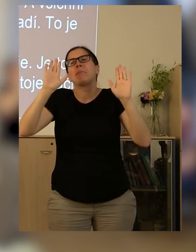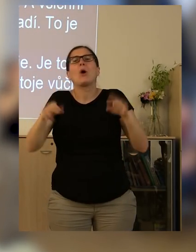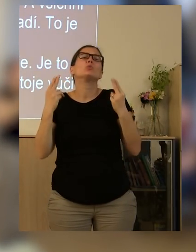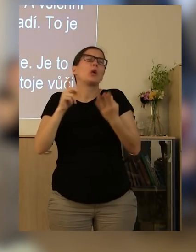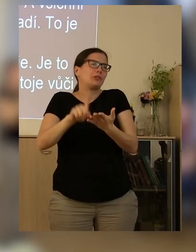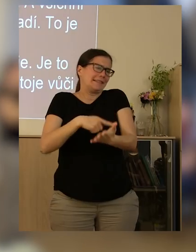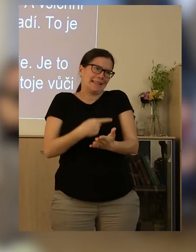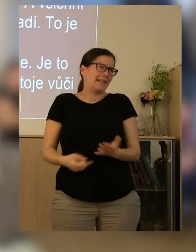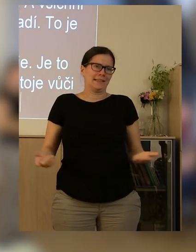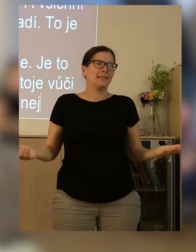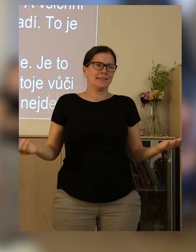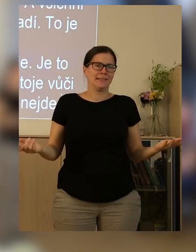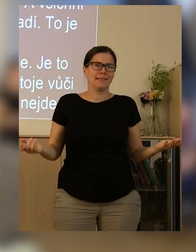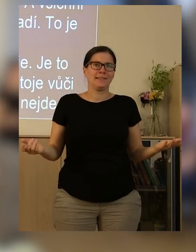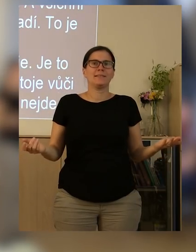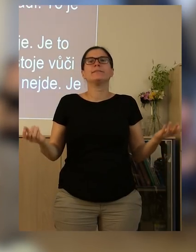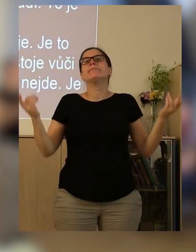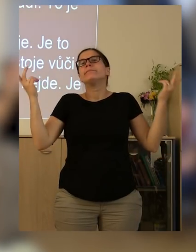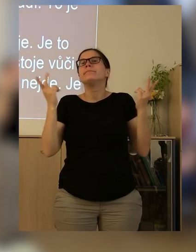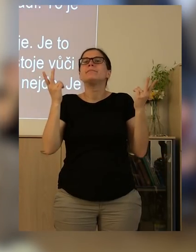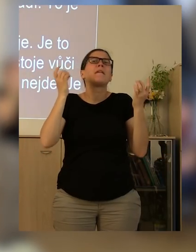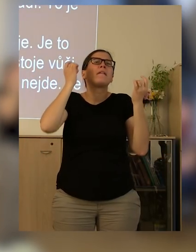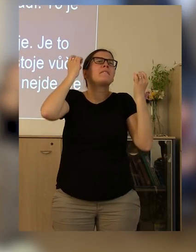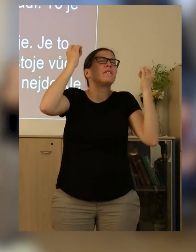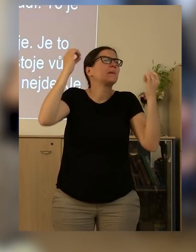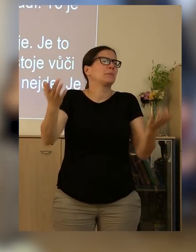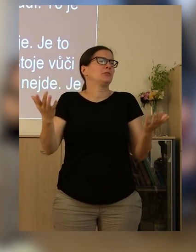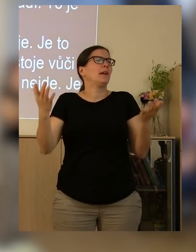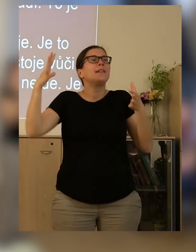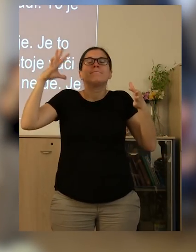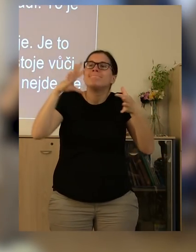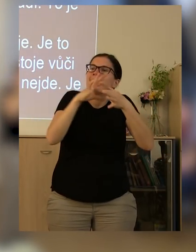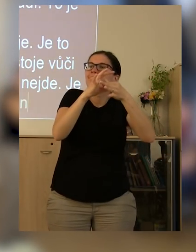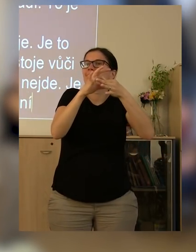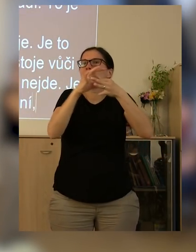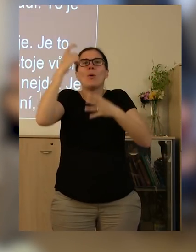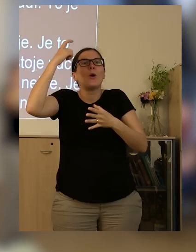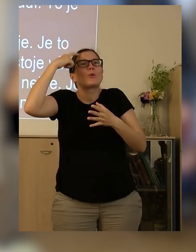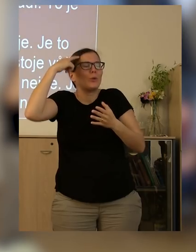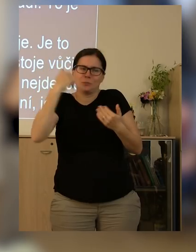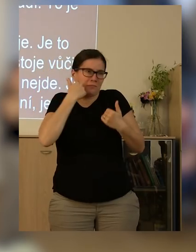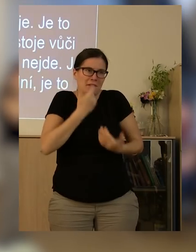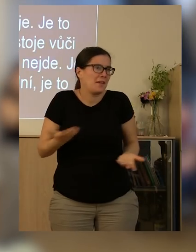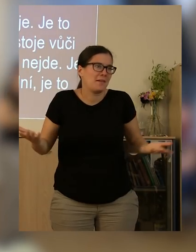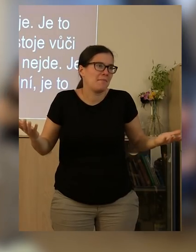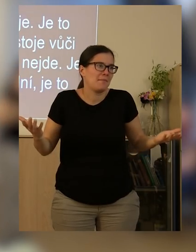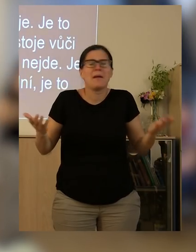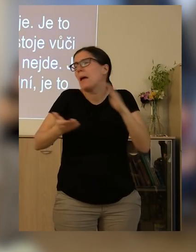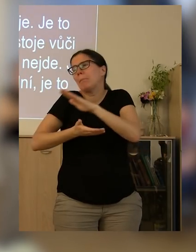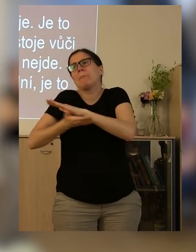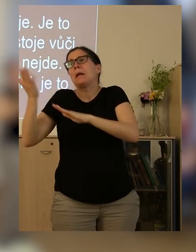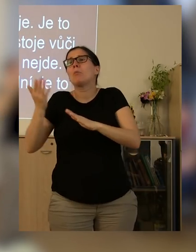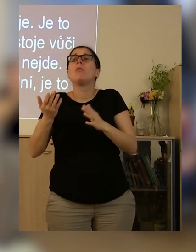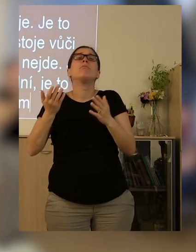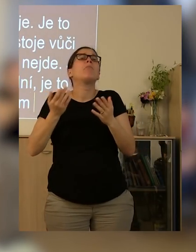nejde. Je to blábol, je to iracionální, je to surrealistický, je to jenom